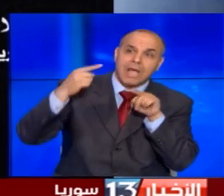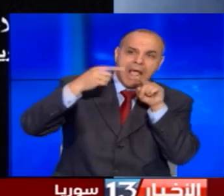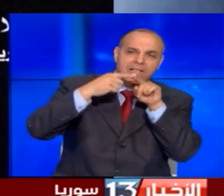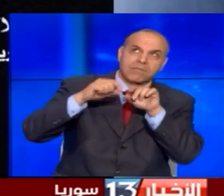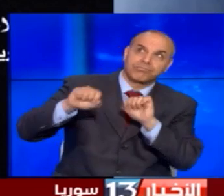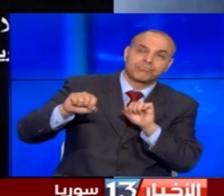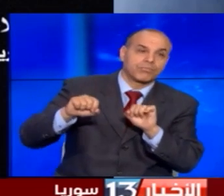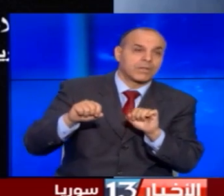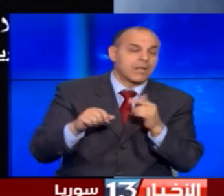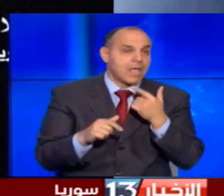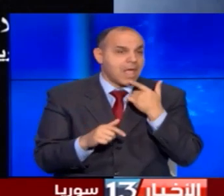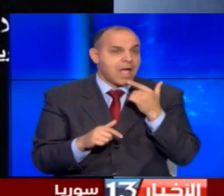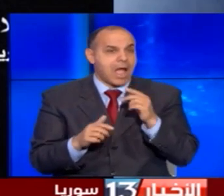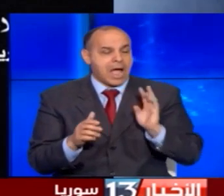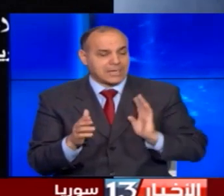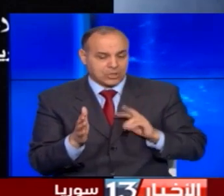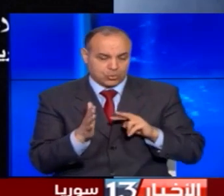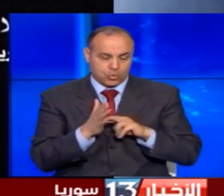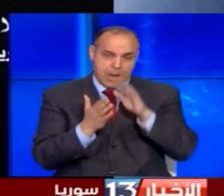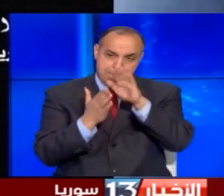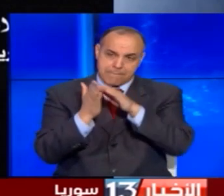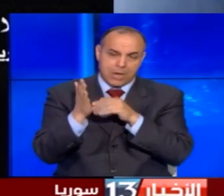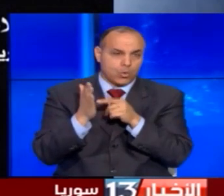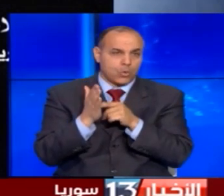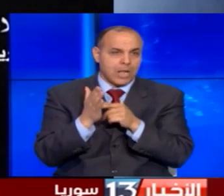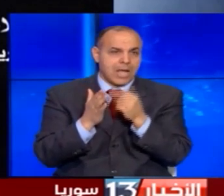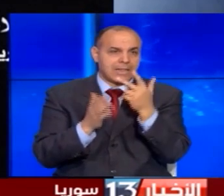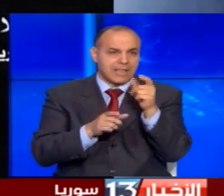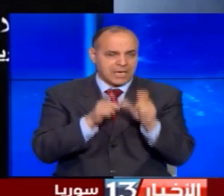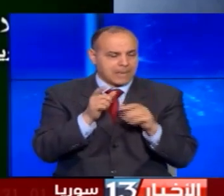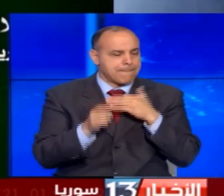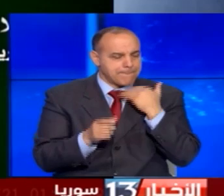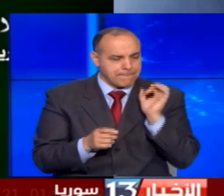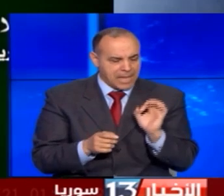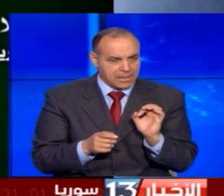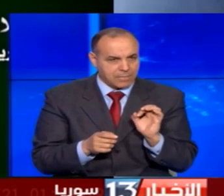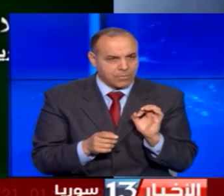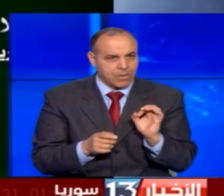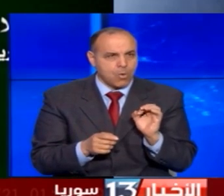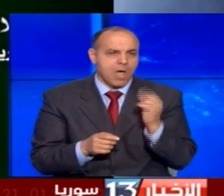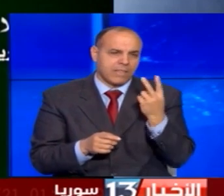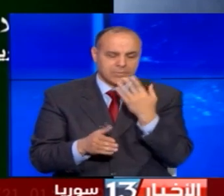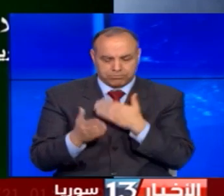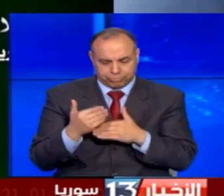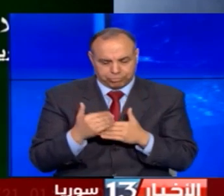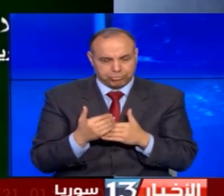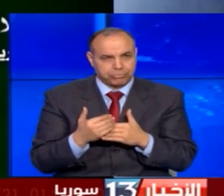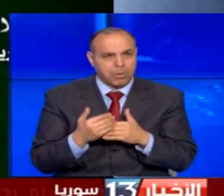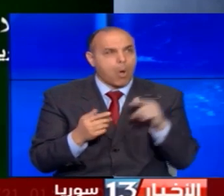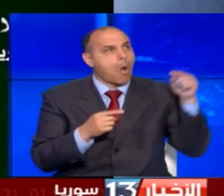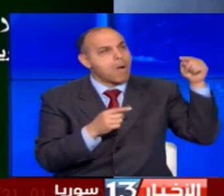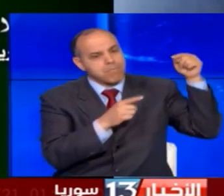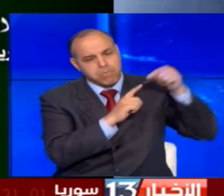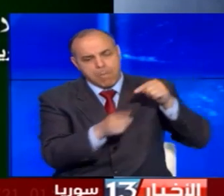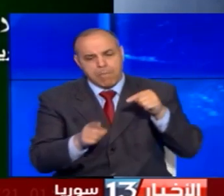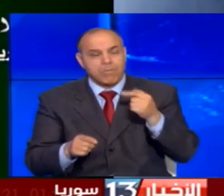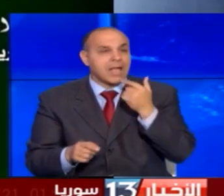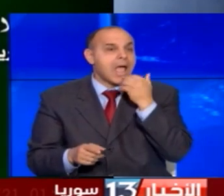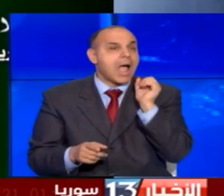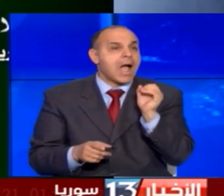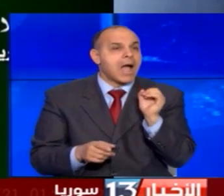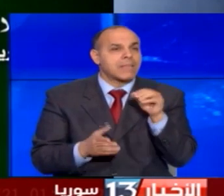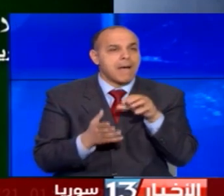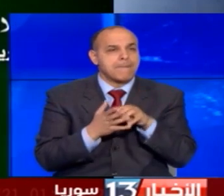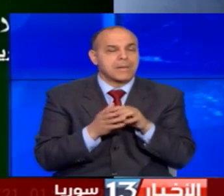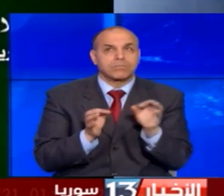أهدافه. وبيّن الجيش السوري في بيان له أن 3 أشخاص قتلوا فيما أصيب 2 آخران في هذه الغارات، بينما تحدث